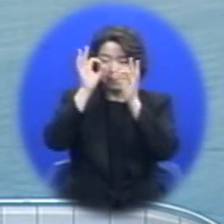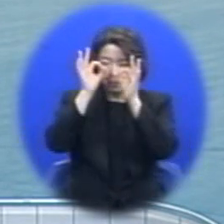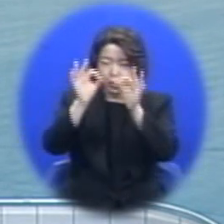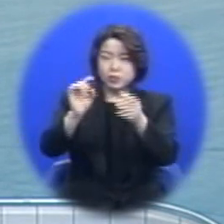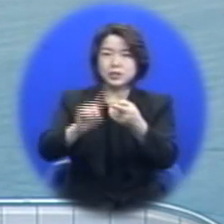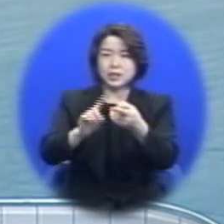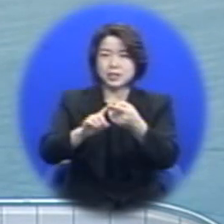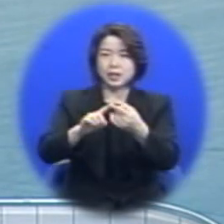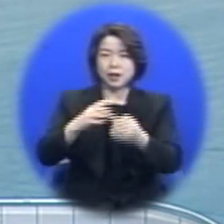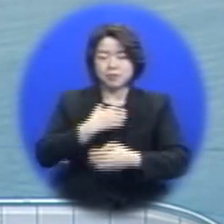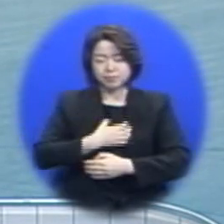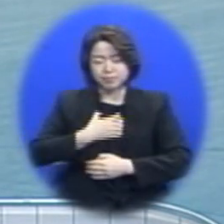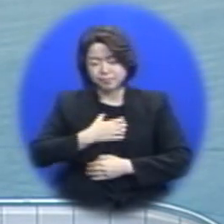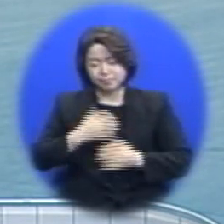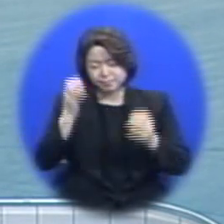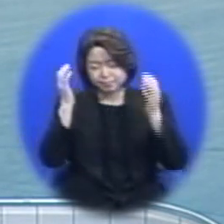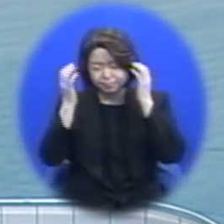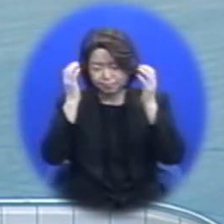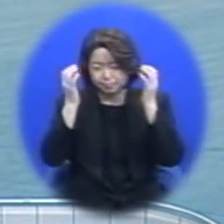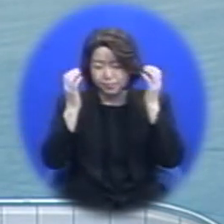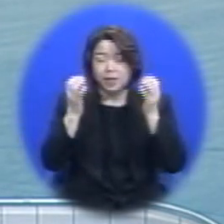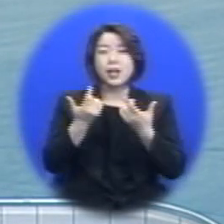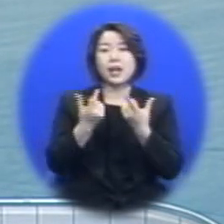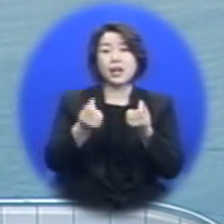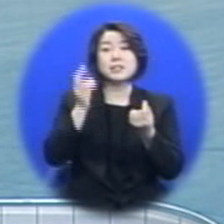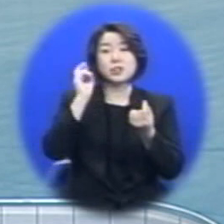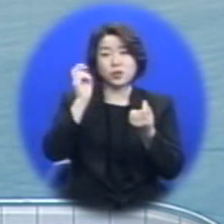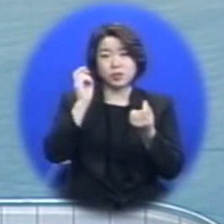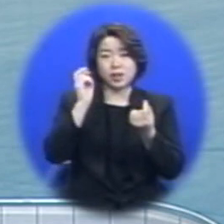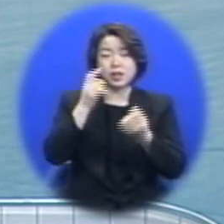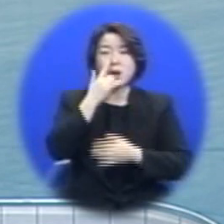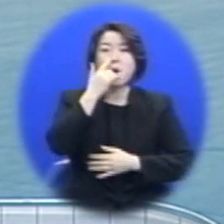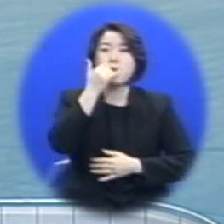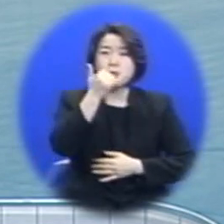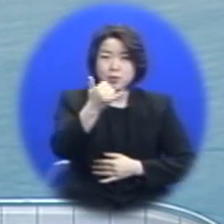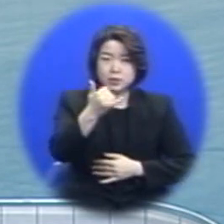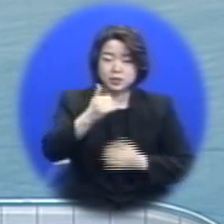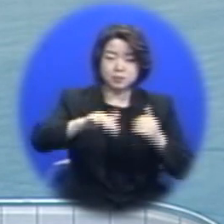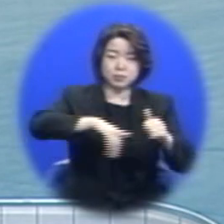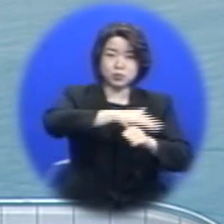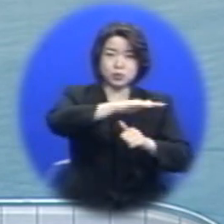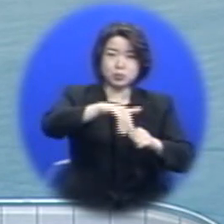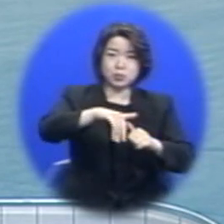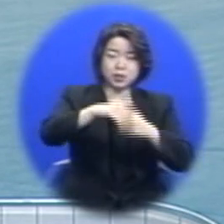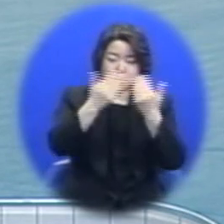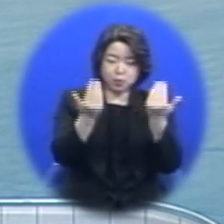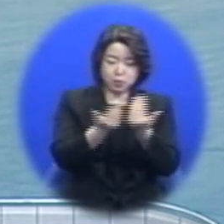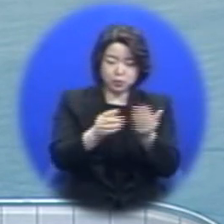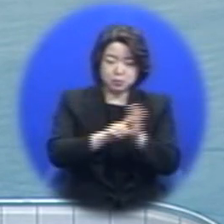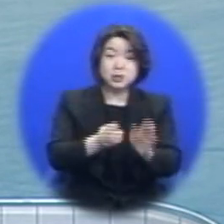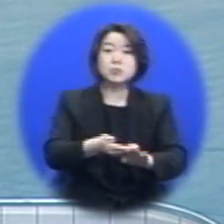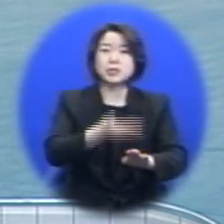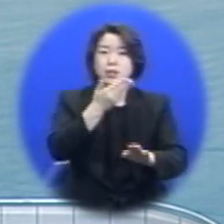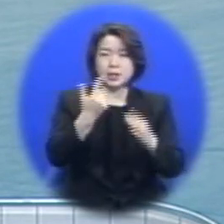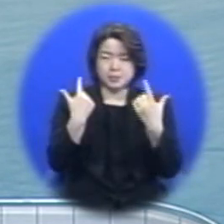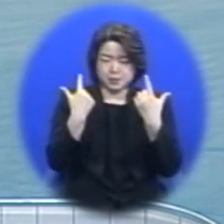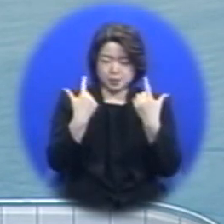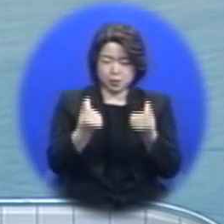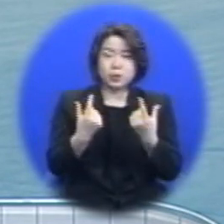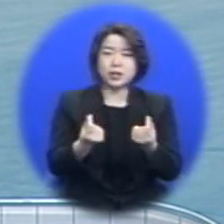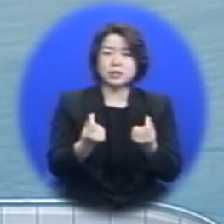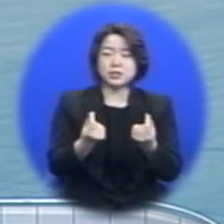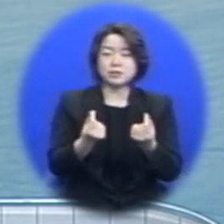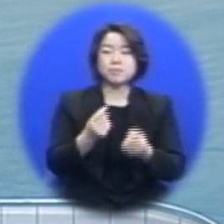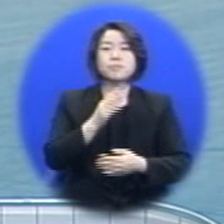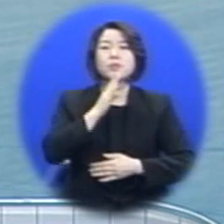자체가 고통스러웠을 것 같은데도 부모님도 주변에 있는 믿음의 선배들도 다 한결같이 그래도